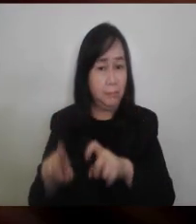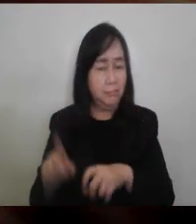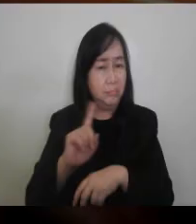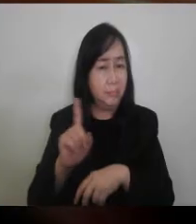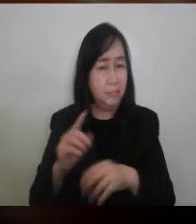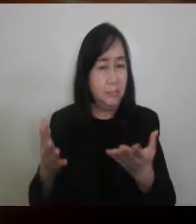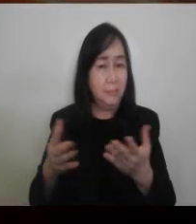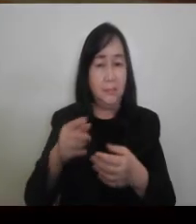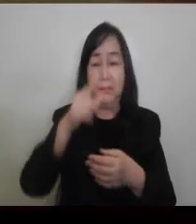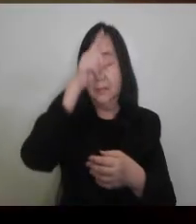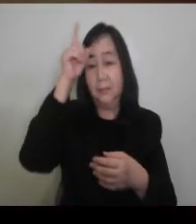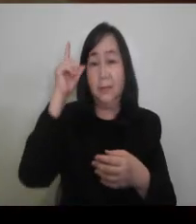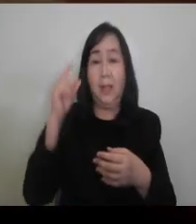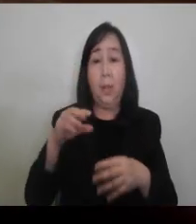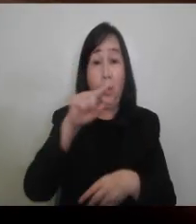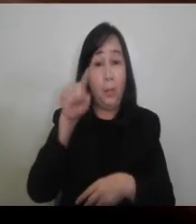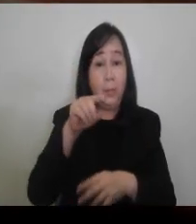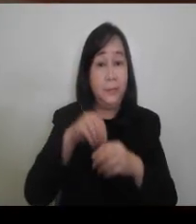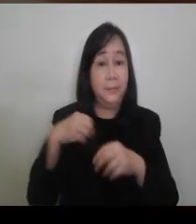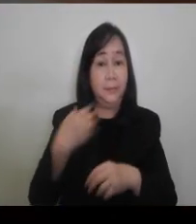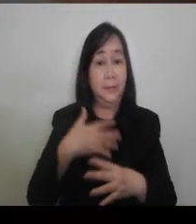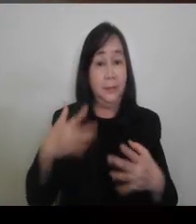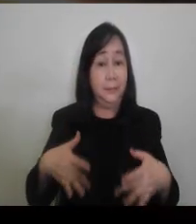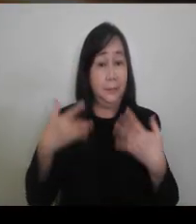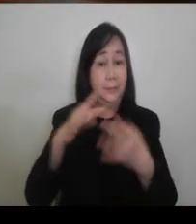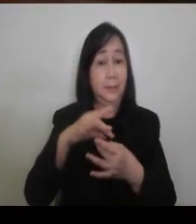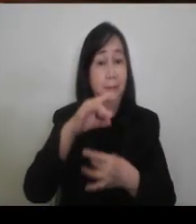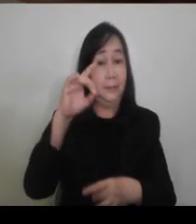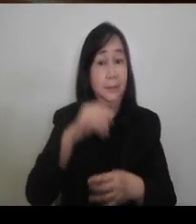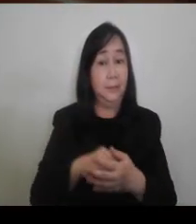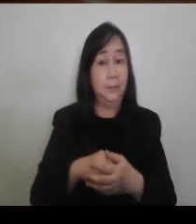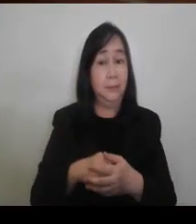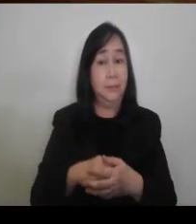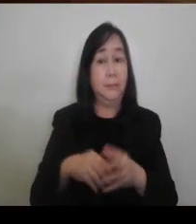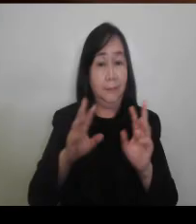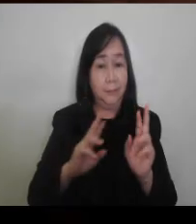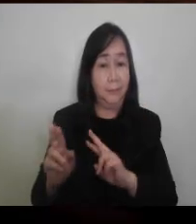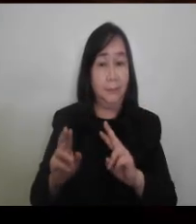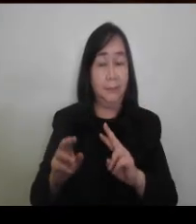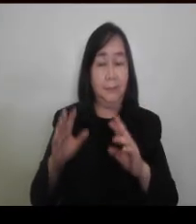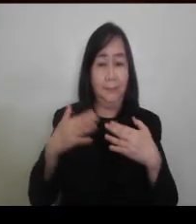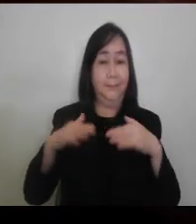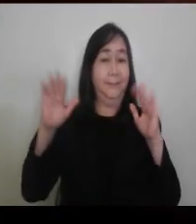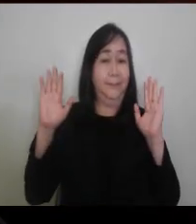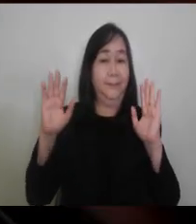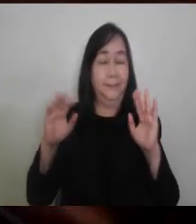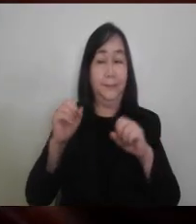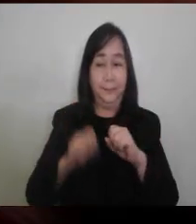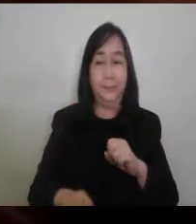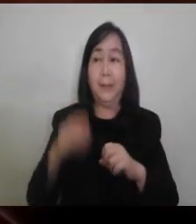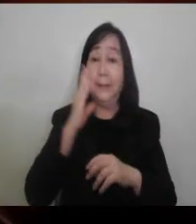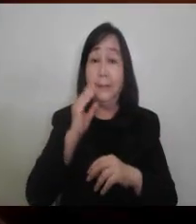sarili, ano ang mga black holes sa ating buhay espiritual? Handa ba tayong bitiwan ito upang maranasan